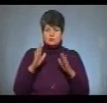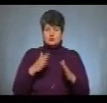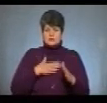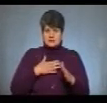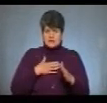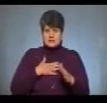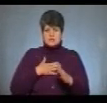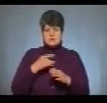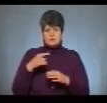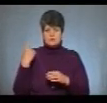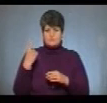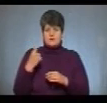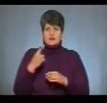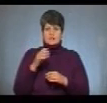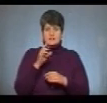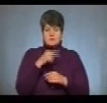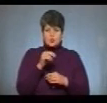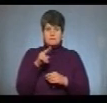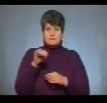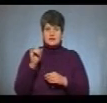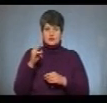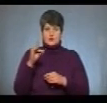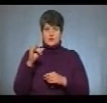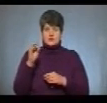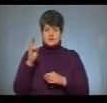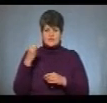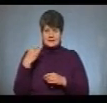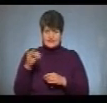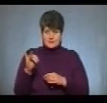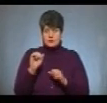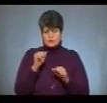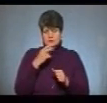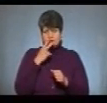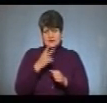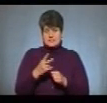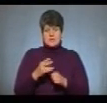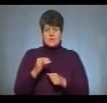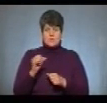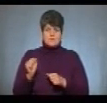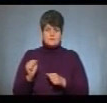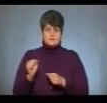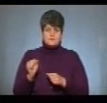з Тернопільщини Дмитро Підручний. Трансляцію змагань ви зможете переглянути на UA-біатлон.